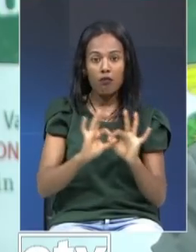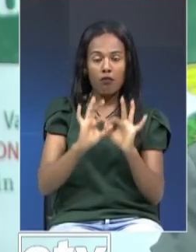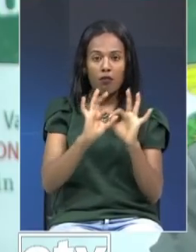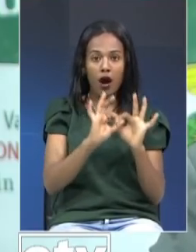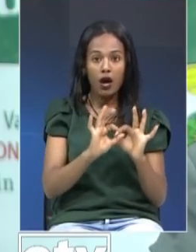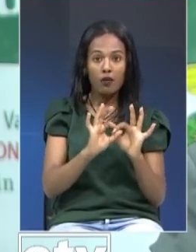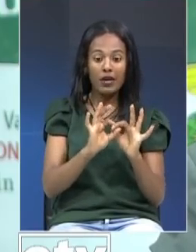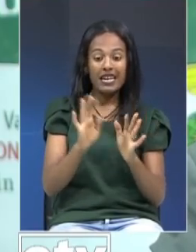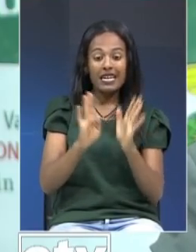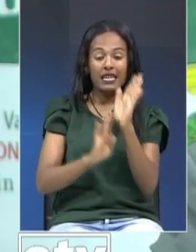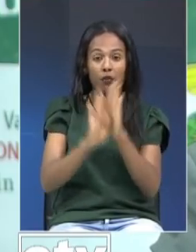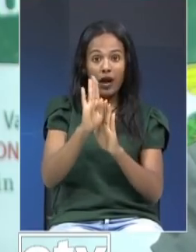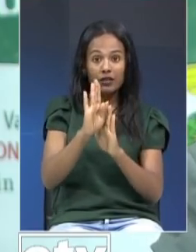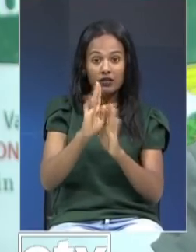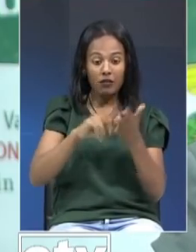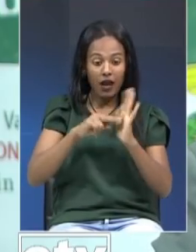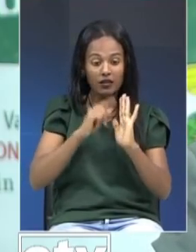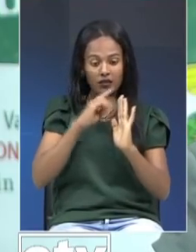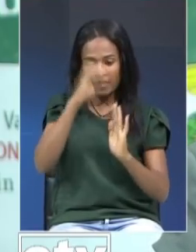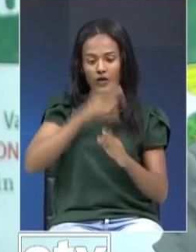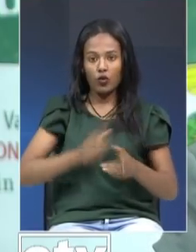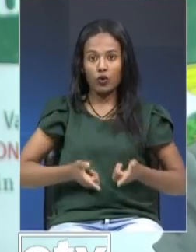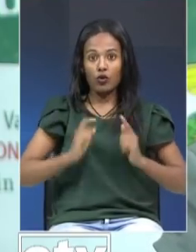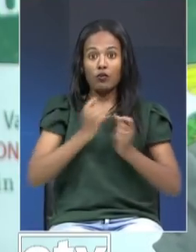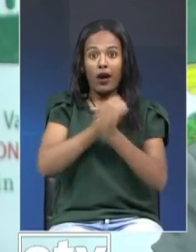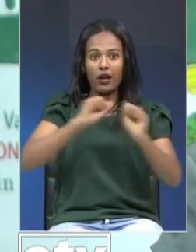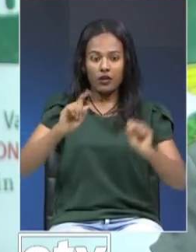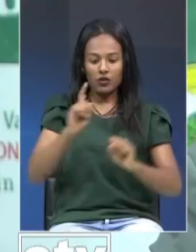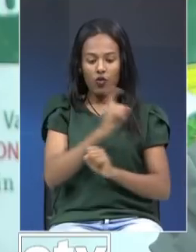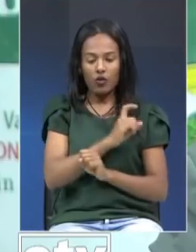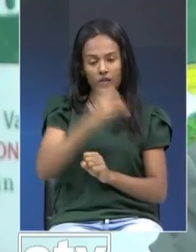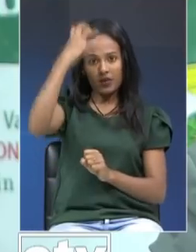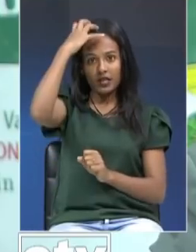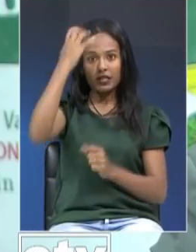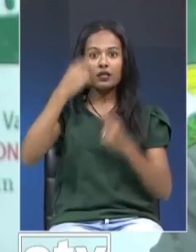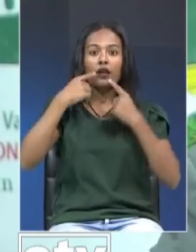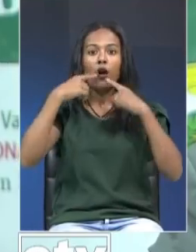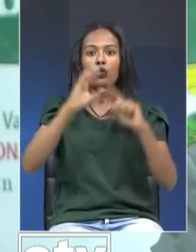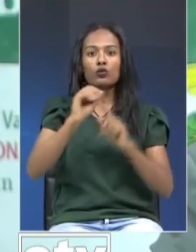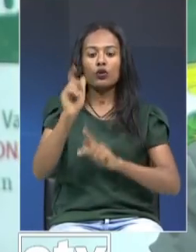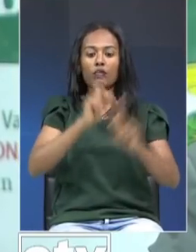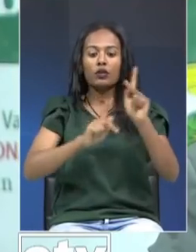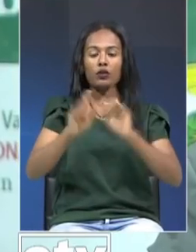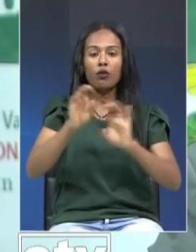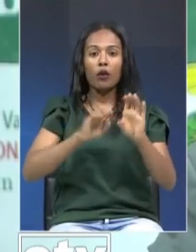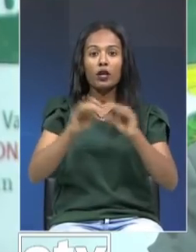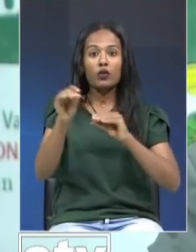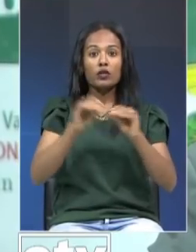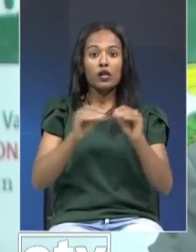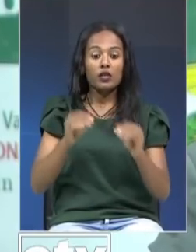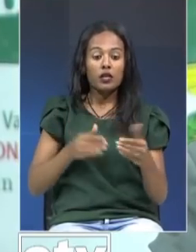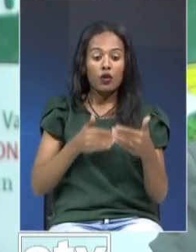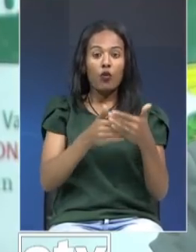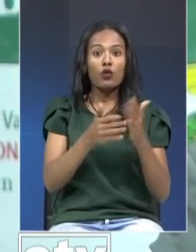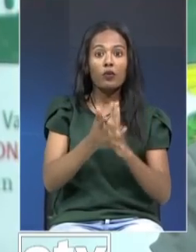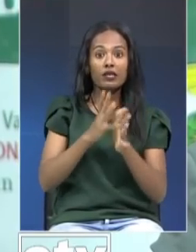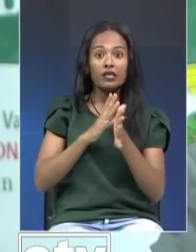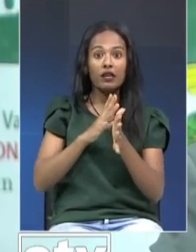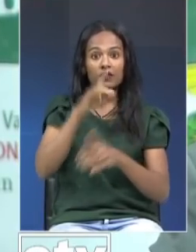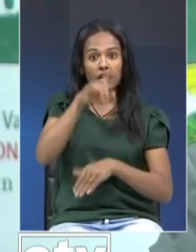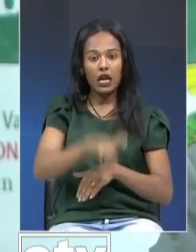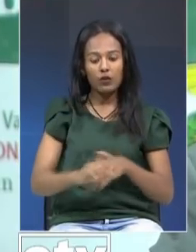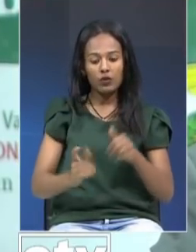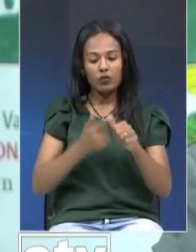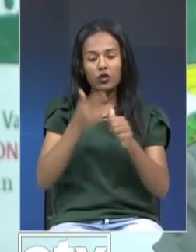ልማት ማህበር ማለት የሰውን ህይወት ማዳን ስለሆነ መንግስት ካወጀው አዋጅና ህብረተሰቡ ከሚያደርገው እንቅስቃሴ ጎን መሰለፍ ስላለበት